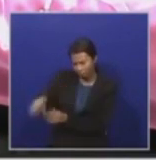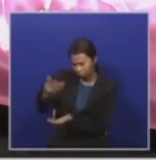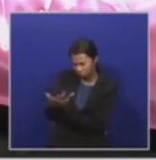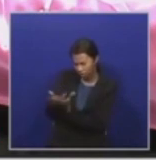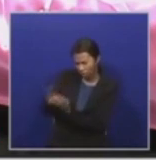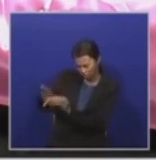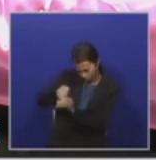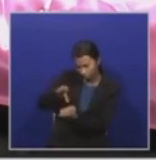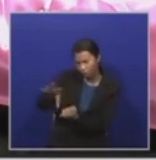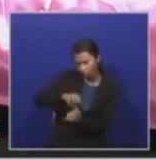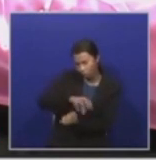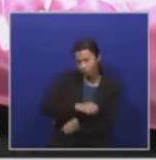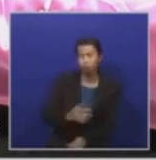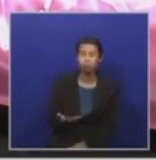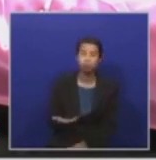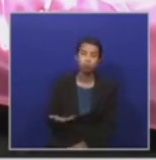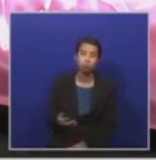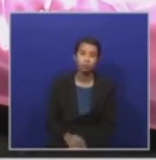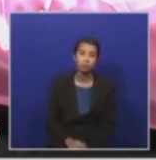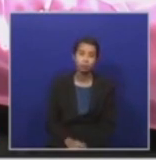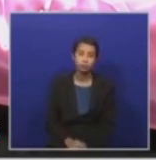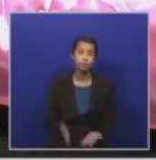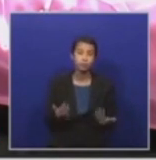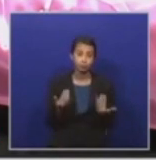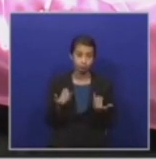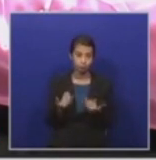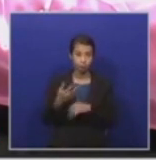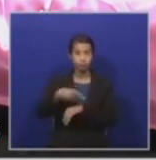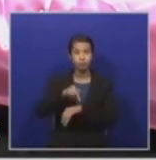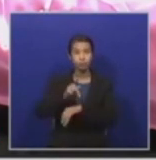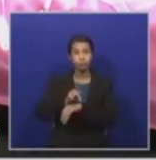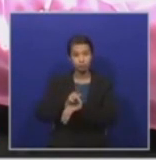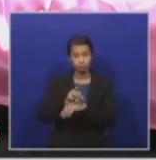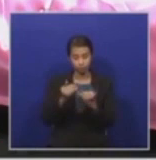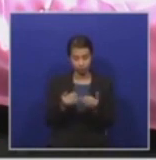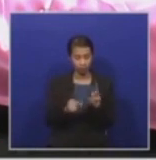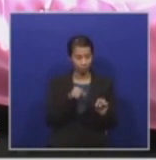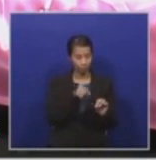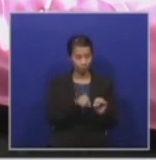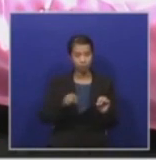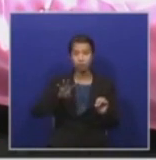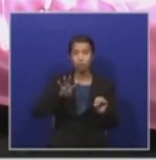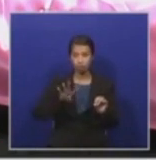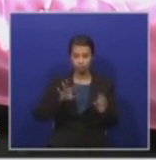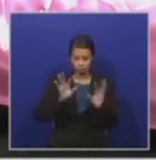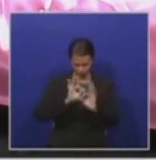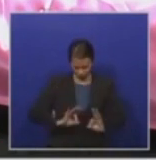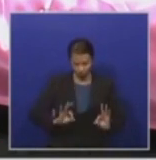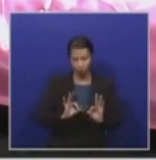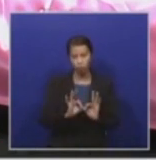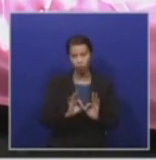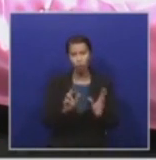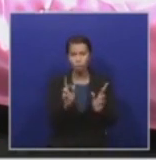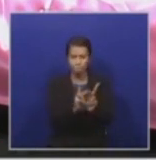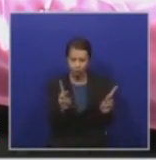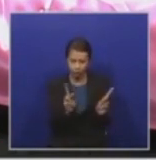มันก็ตัดแบบเสียไม่ได้อะเพราะฉะนั้นท่านประธานครับมาตรา4เนี่ยจึงจำเป็นต้องมีคณะกรรมการและกรรมาธิ